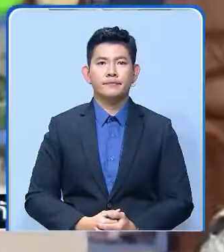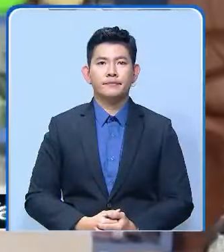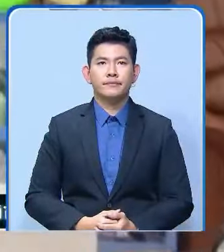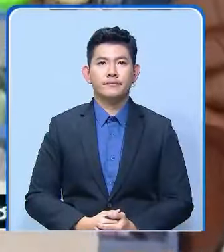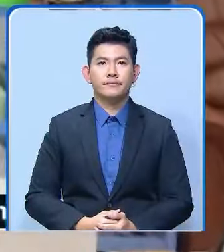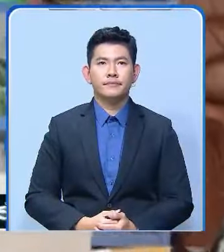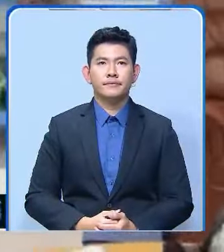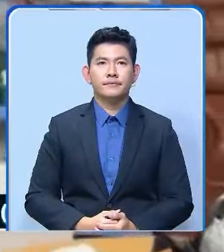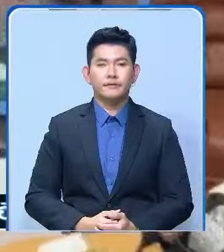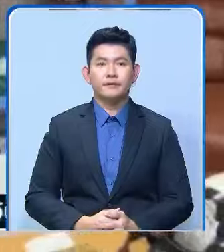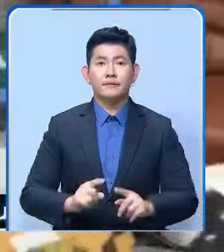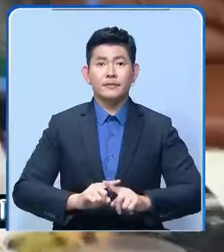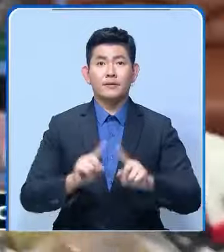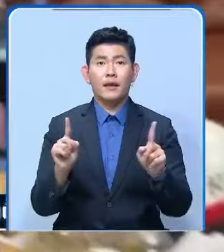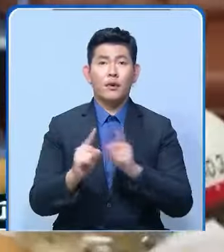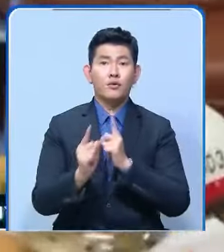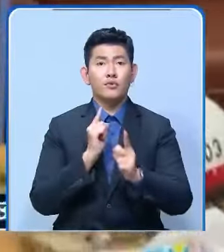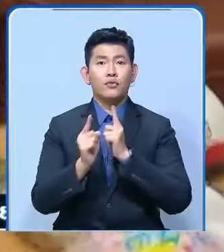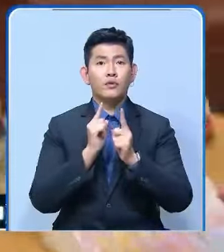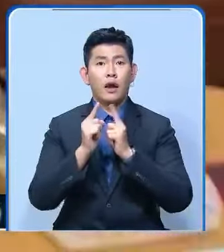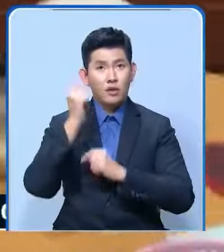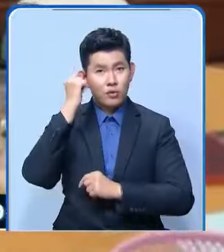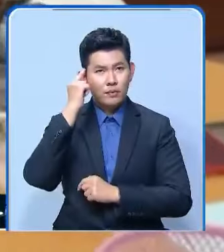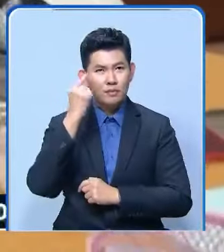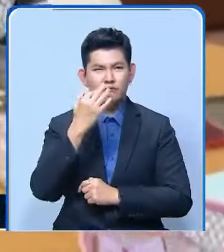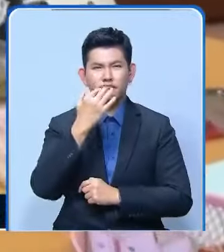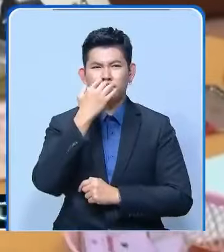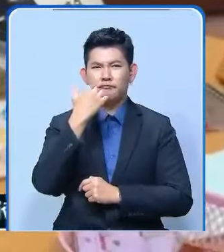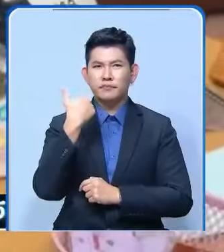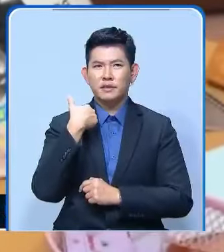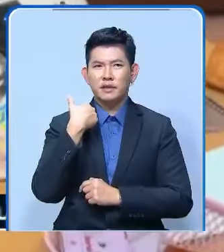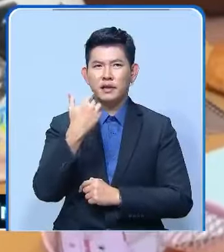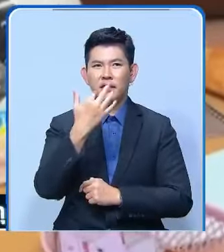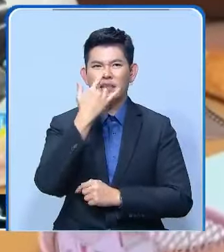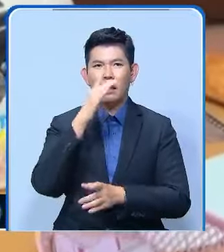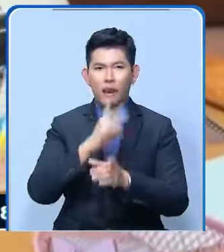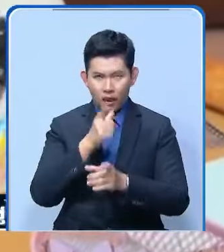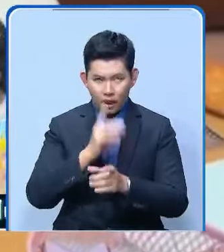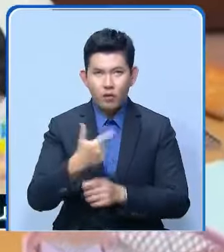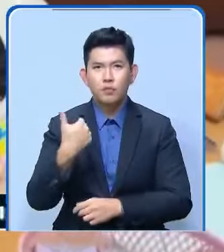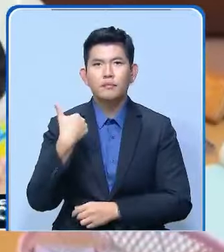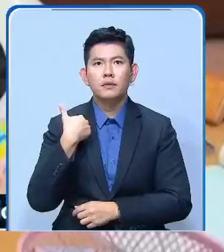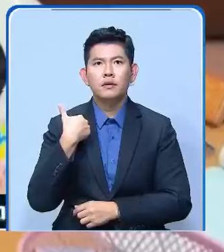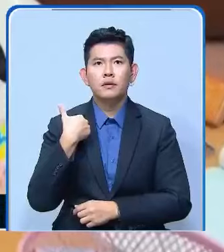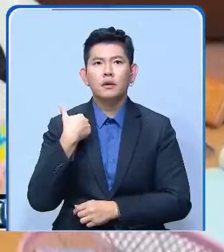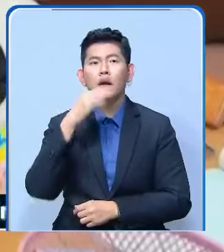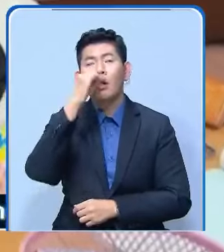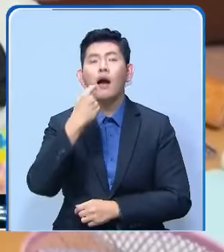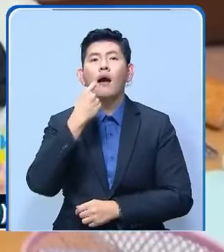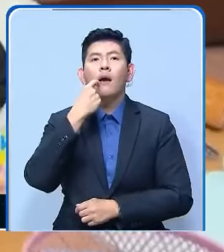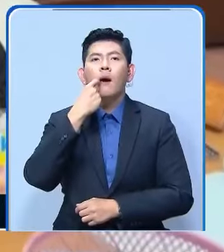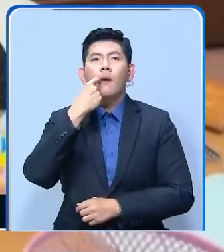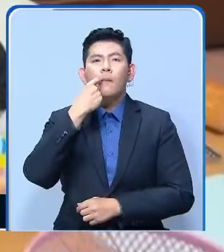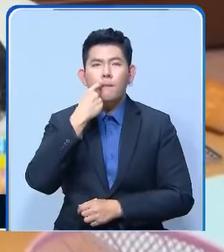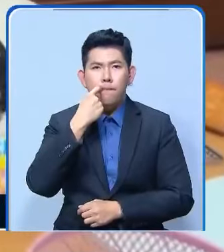คุณผู้ชมแต่ว่าจังหวะที่คุยกันคุณรู้ไหมได้กลิ่นนะ กลิ่นอะไร กลิ่นแอลกอฮอล์หรือว่าเหล้านี่แหละก็เลยเอามาตรวจวัดป